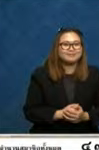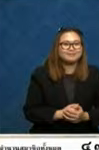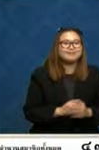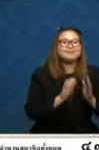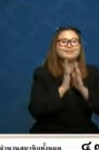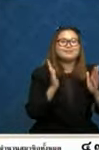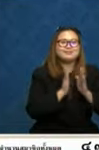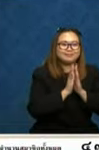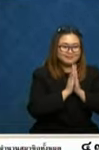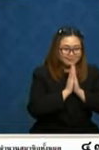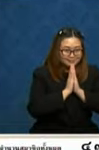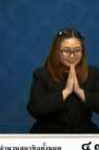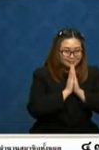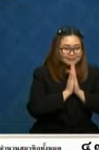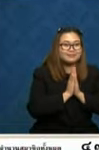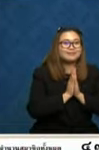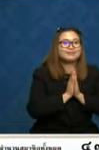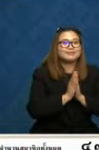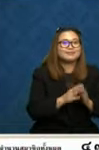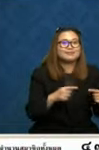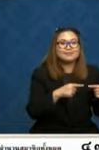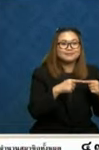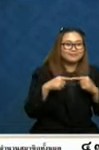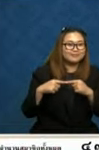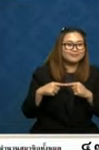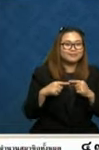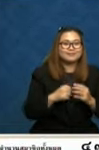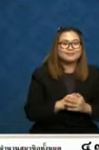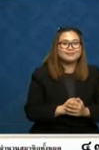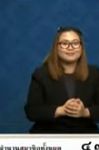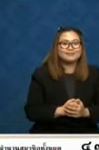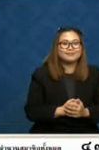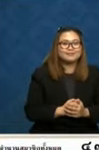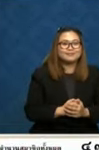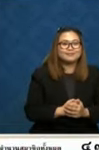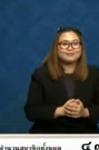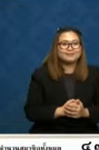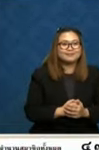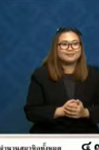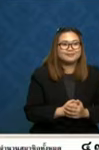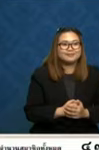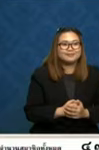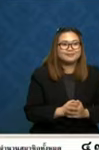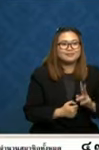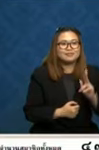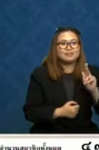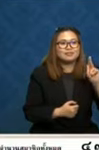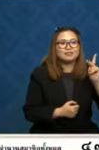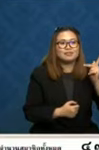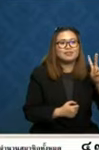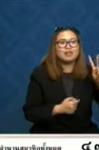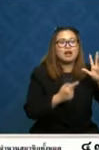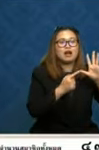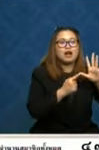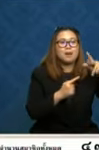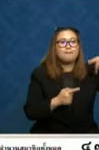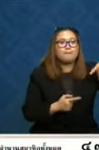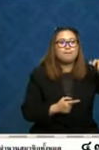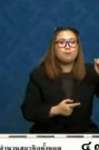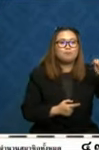ครับขอบคุณครับต่อไปท่านผู้ขอไปยตินะครับท่านคำพองเทพาคำเชิญ